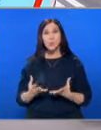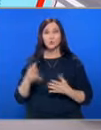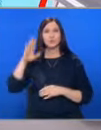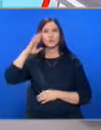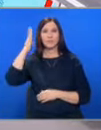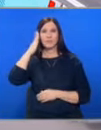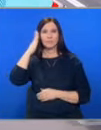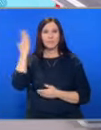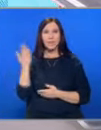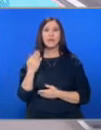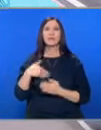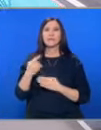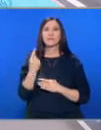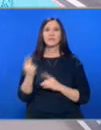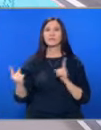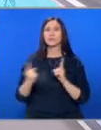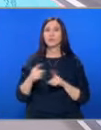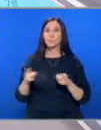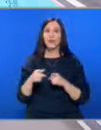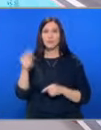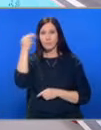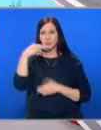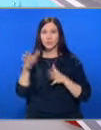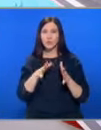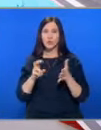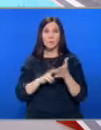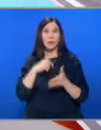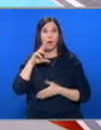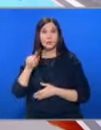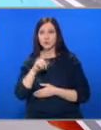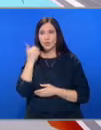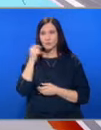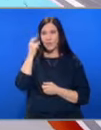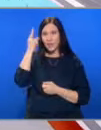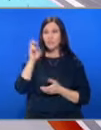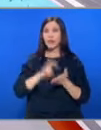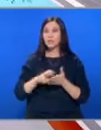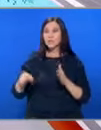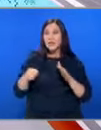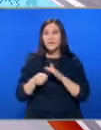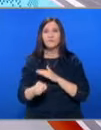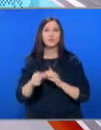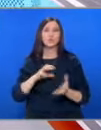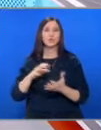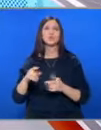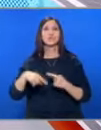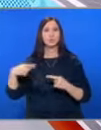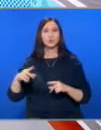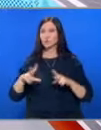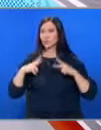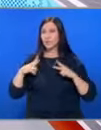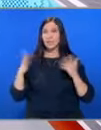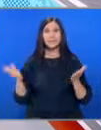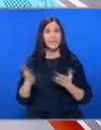срещи, управителят на БНБ заяви, че не е добра идея банката да се въвлича в политическите процеси. А още от сутринта стана ясно, че